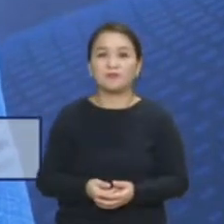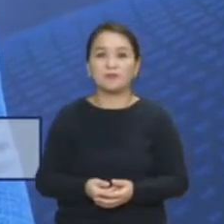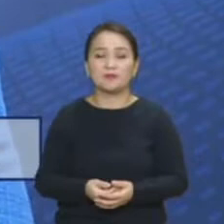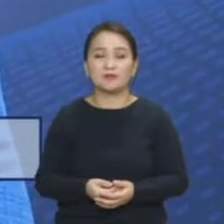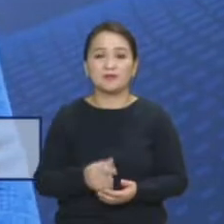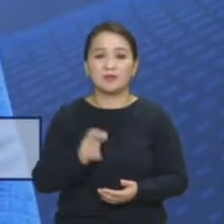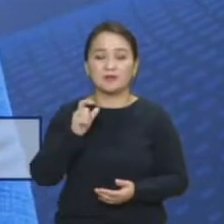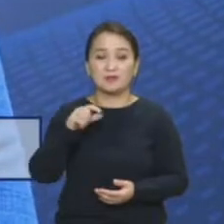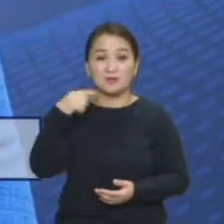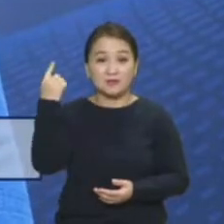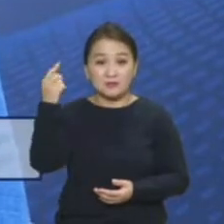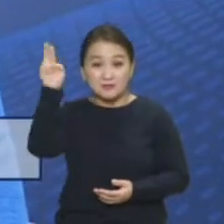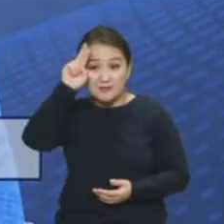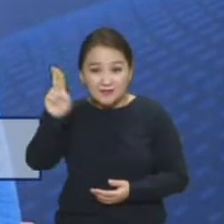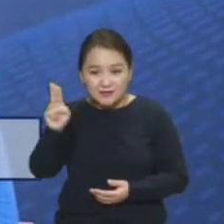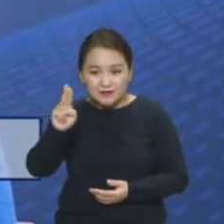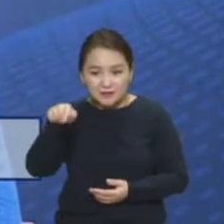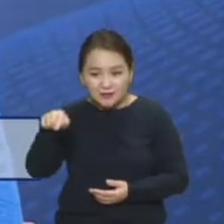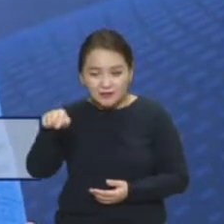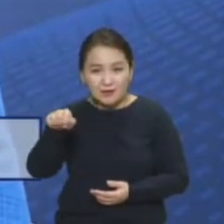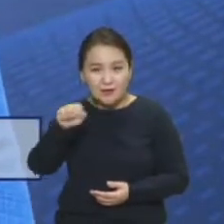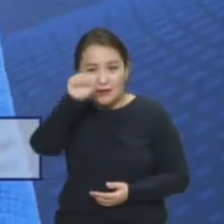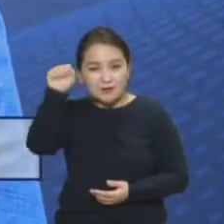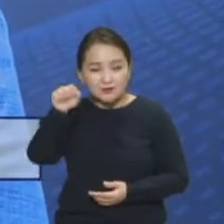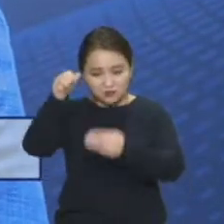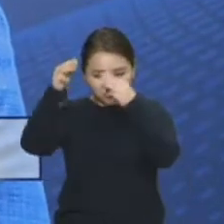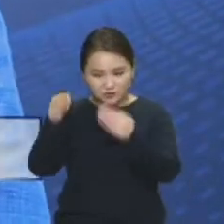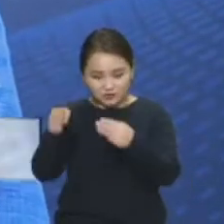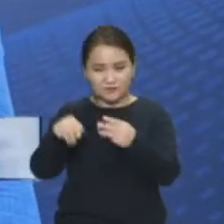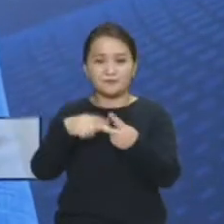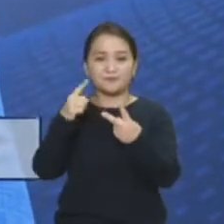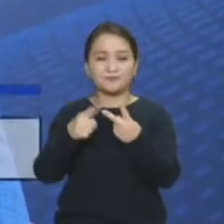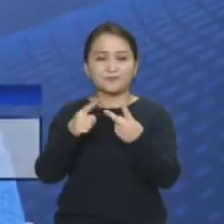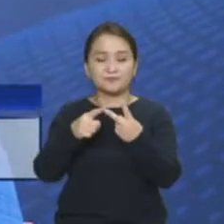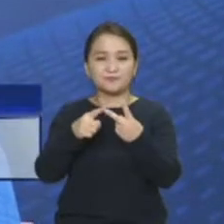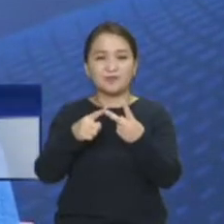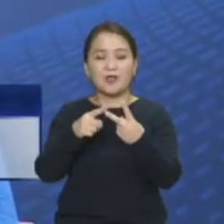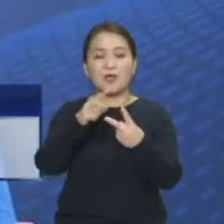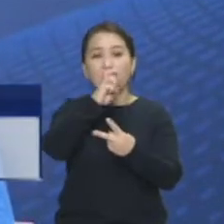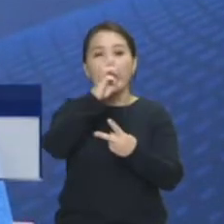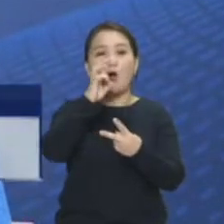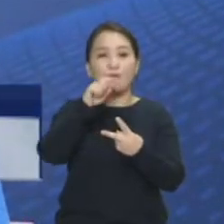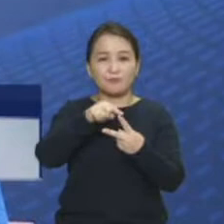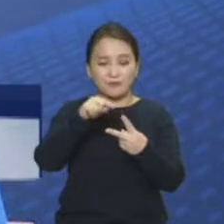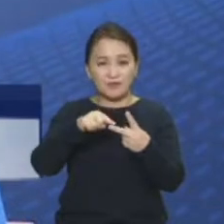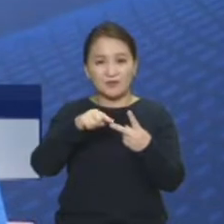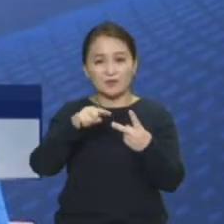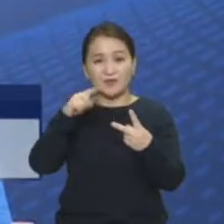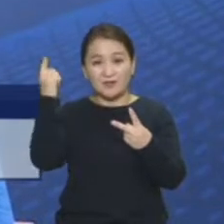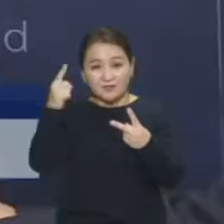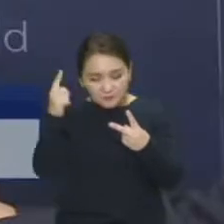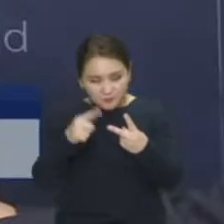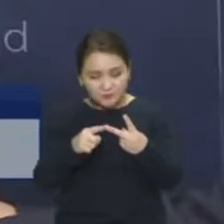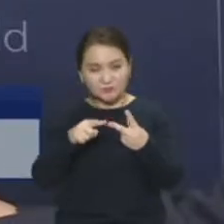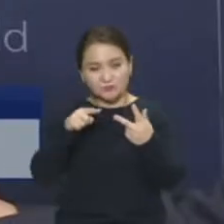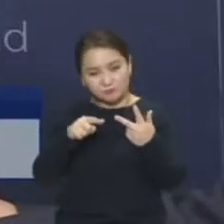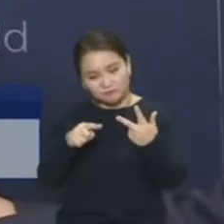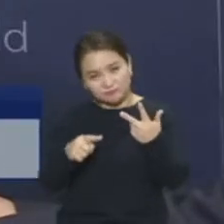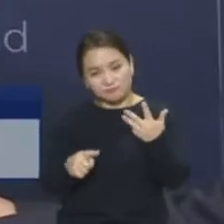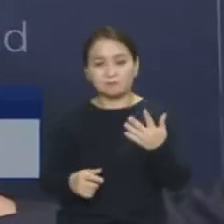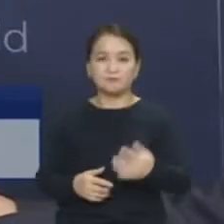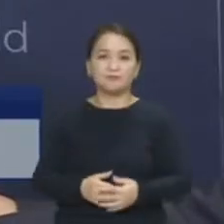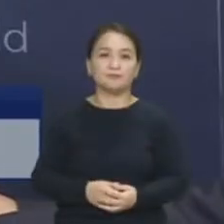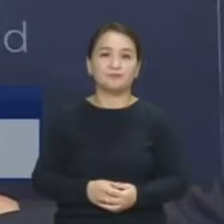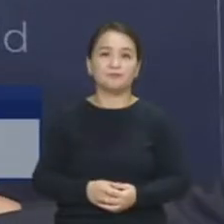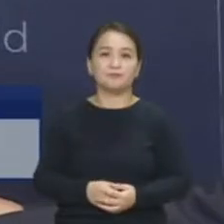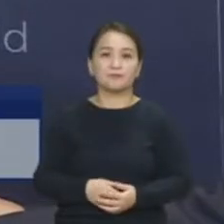нэгдүгээр төлөв эрчим хүчний төсөл шийдэхтэй. Нэгт бомд хоёр эрчим хүч. За гуравт одоо тэр дараагийн том төслүүд хөдөлгөх хэрэгтэй болох гэж ажиллаж байгаа. Төр